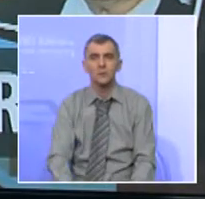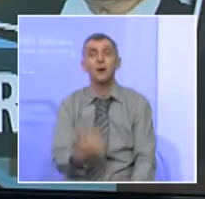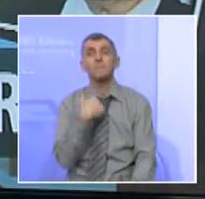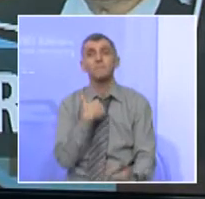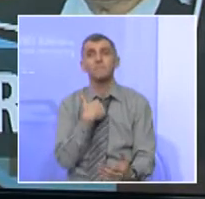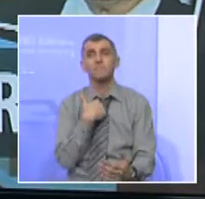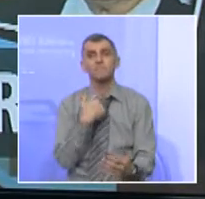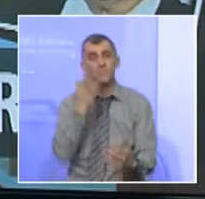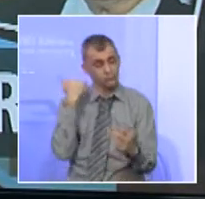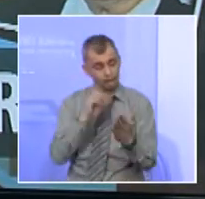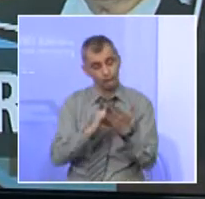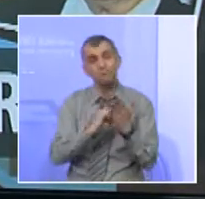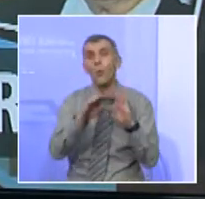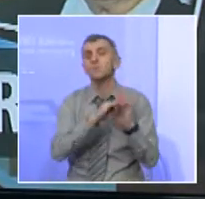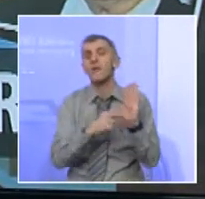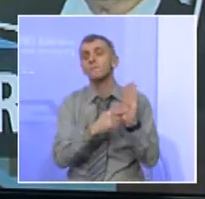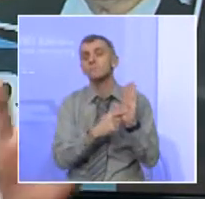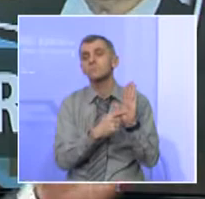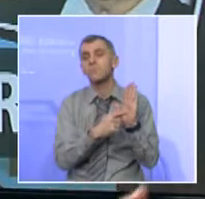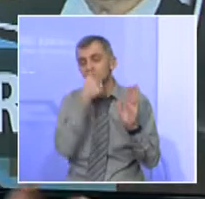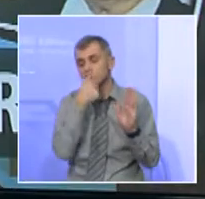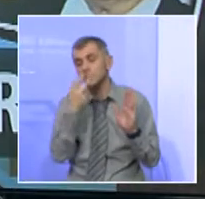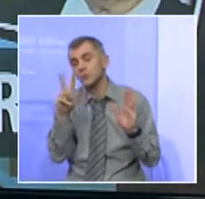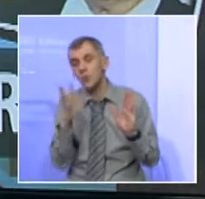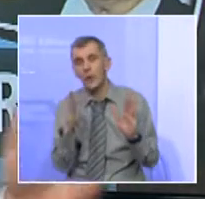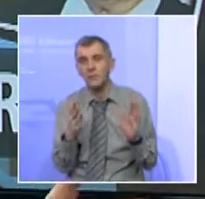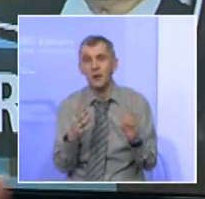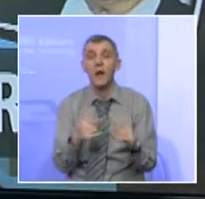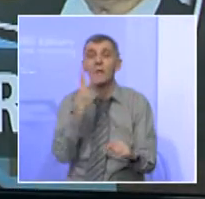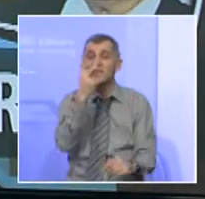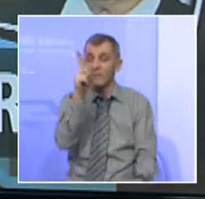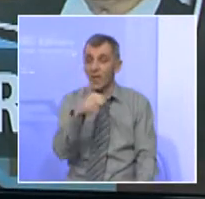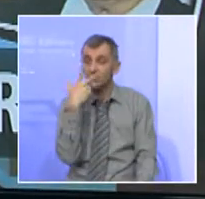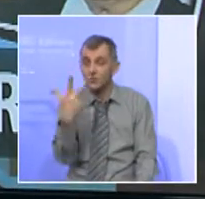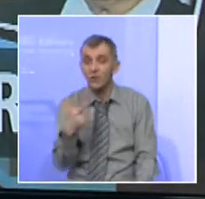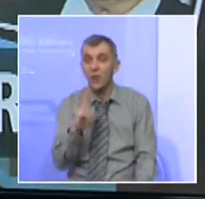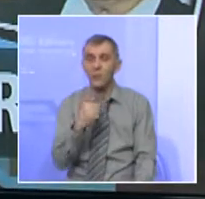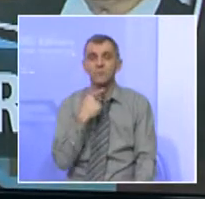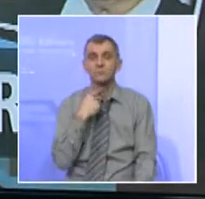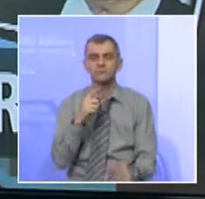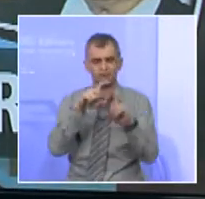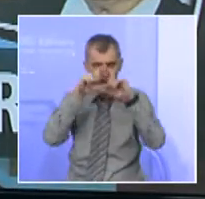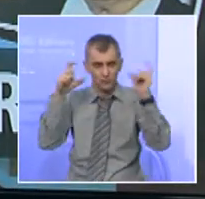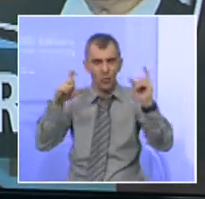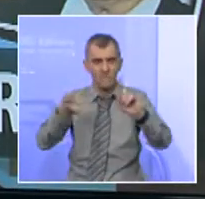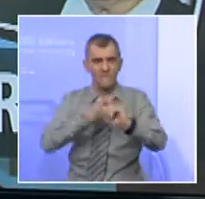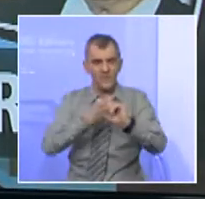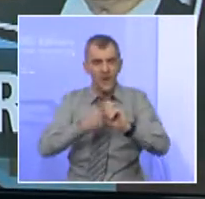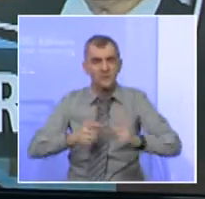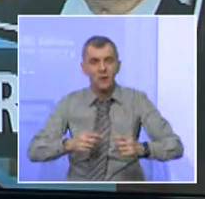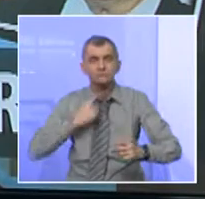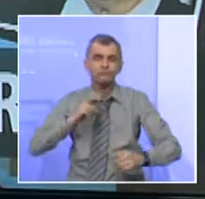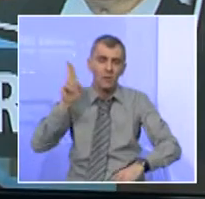mimo onog propisanog ustava, a to je 2/3 u svakog domova federalnog,